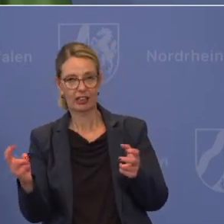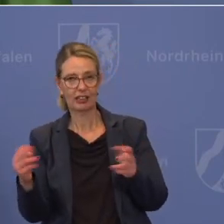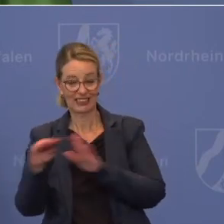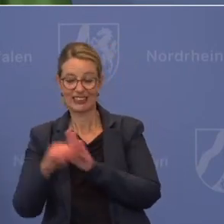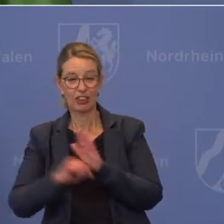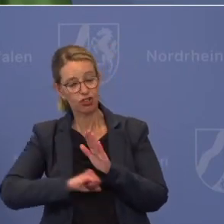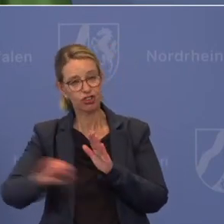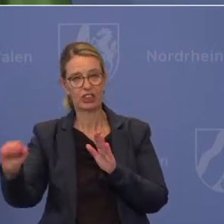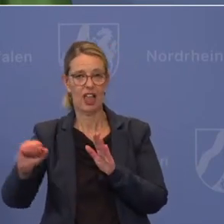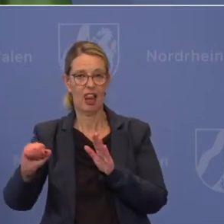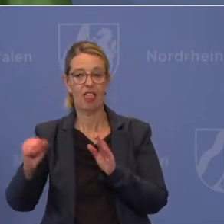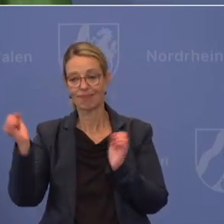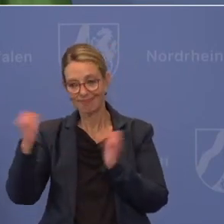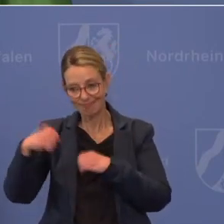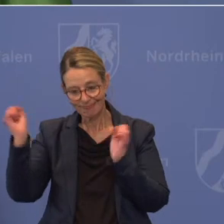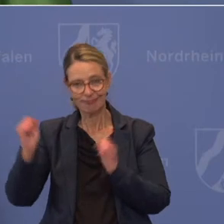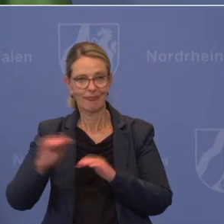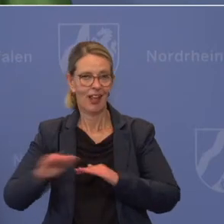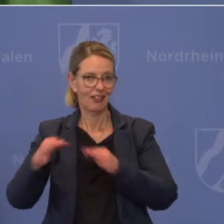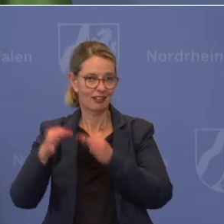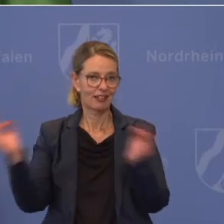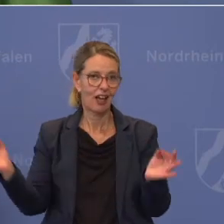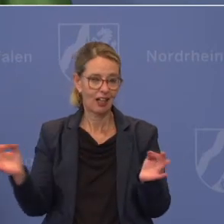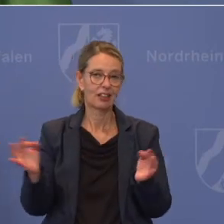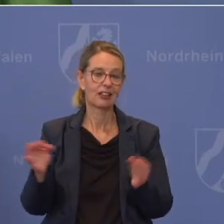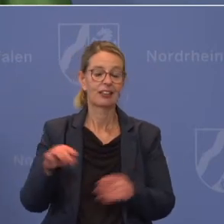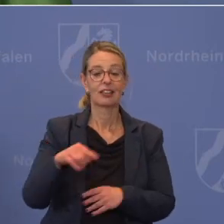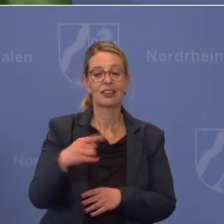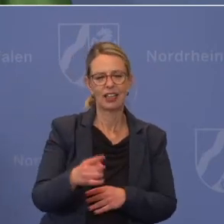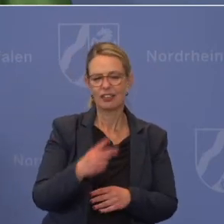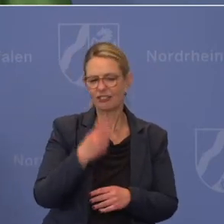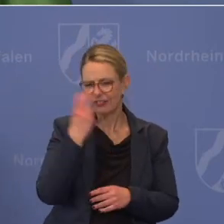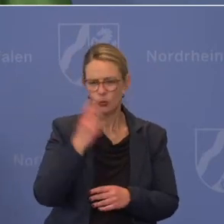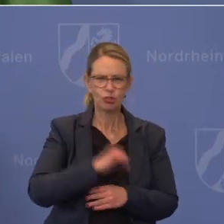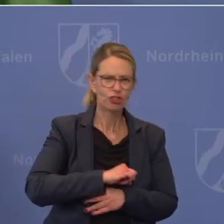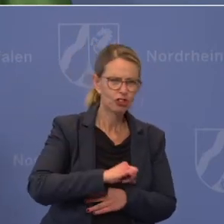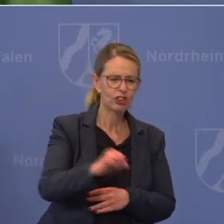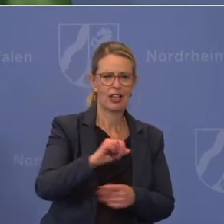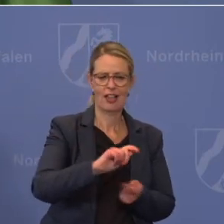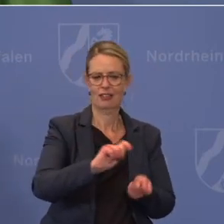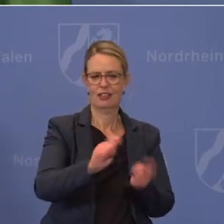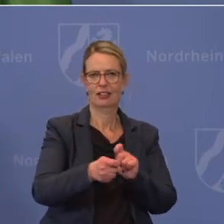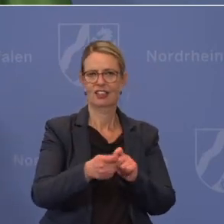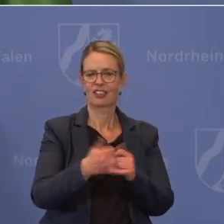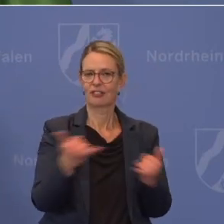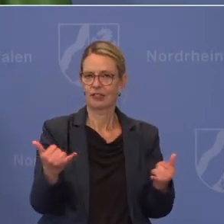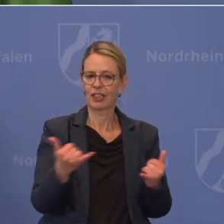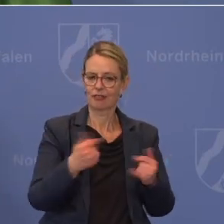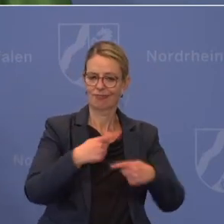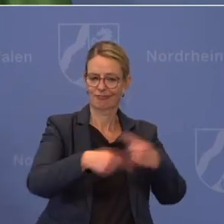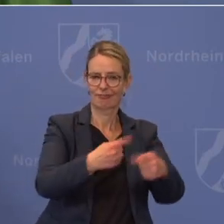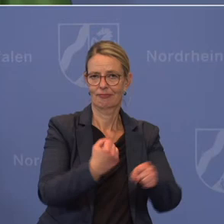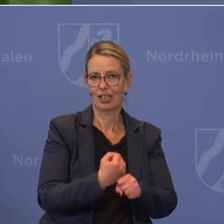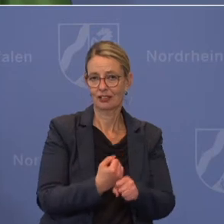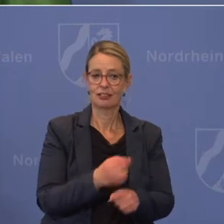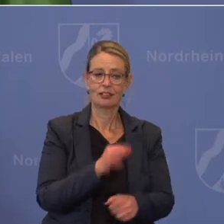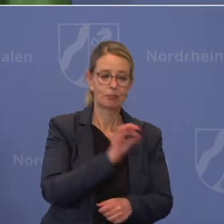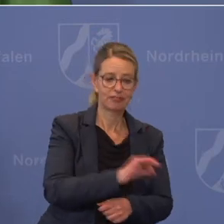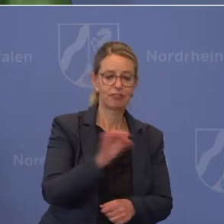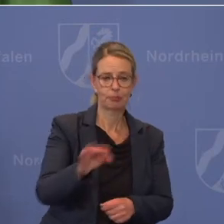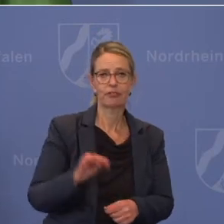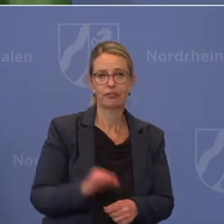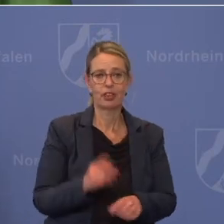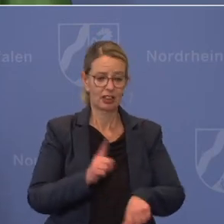werden und dass wir möglichst Maßnahmen dann auch so früh wie möglich zur Umsetzung bringen können, dass wir die eine oder andere Maßnahme